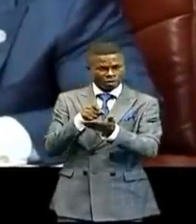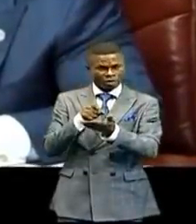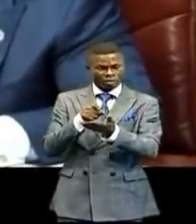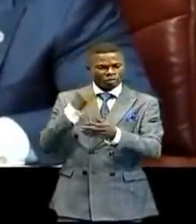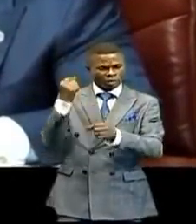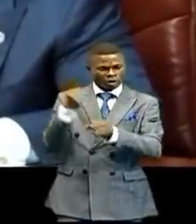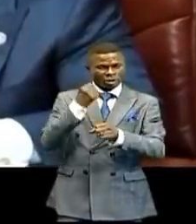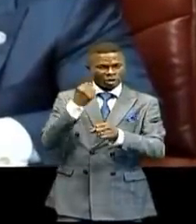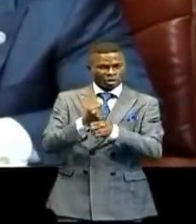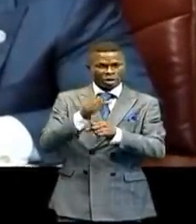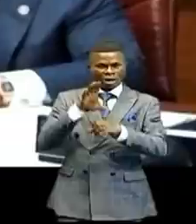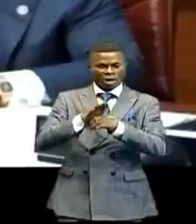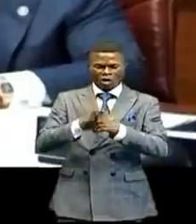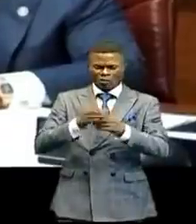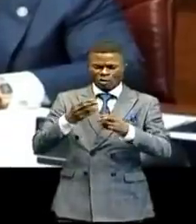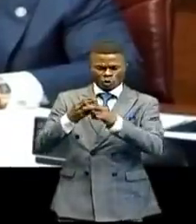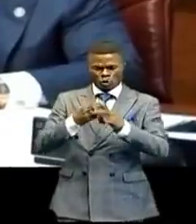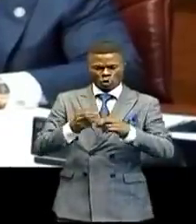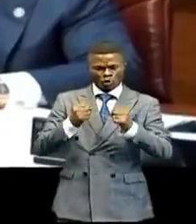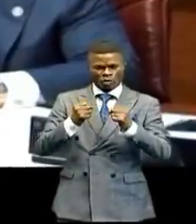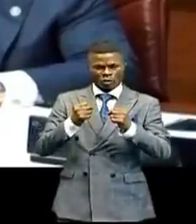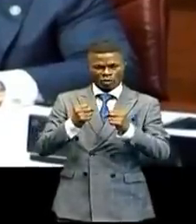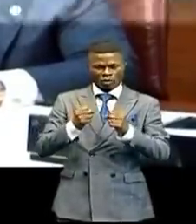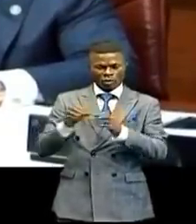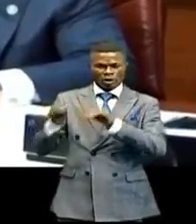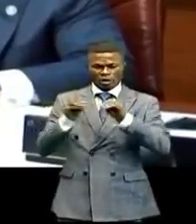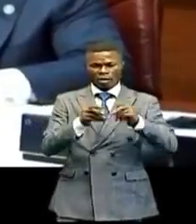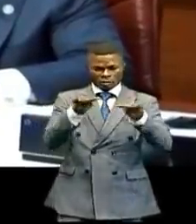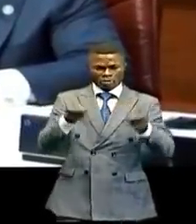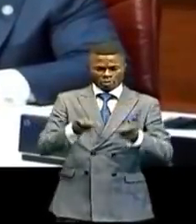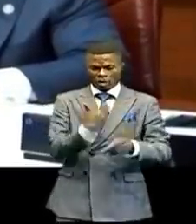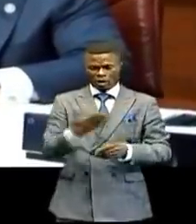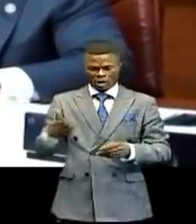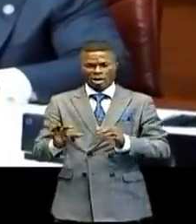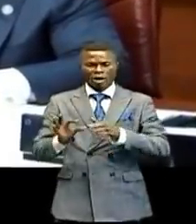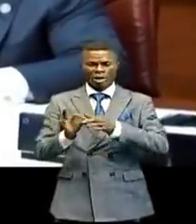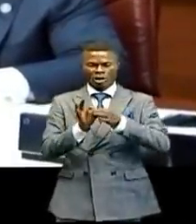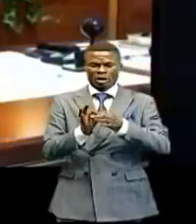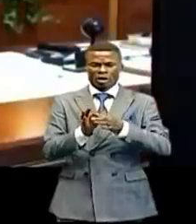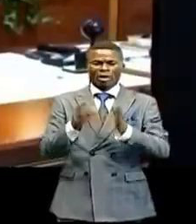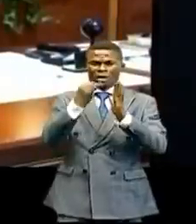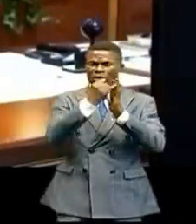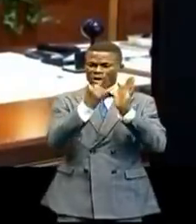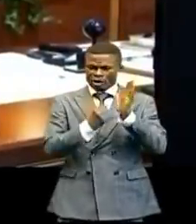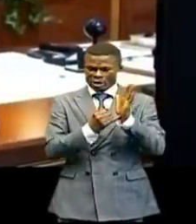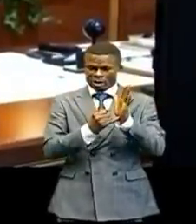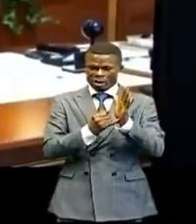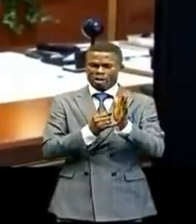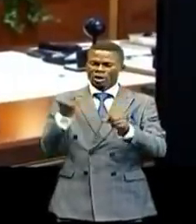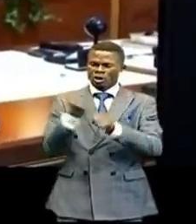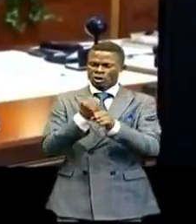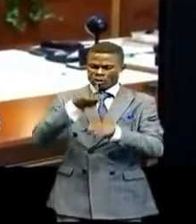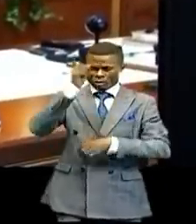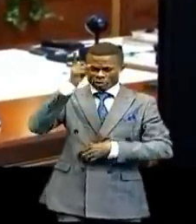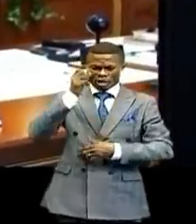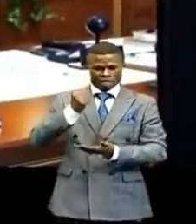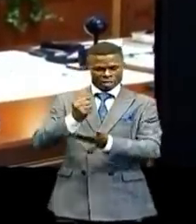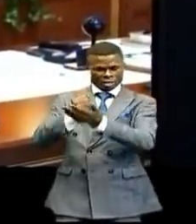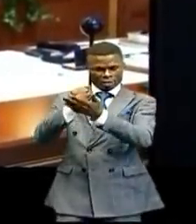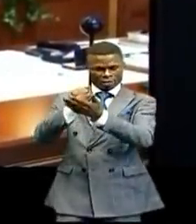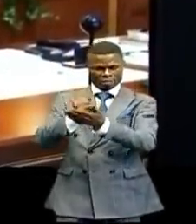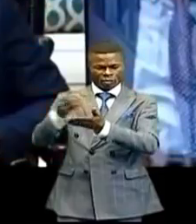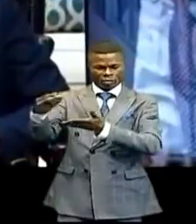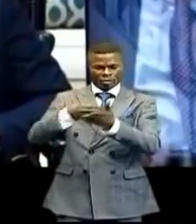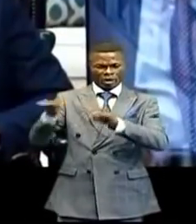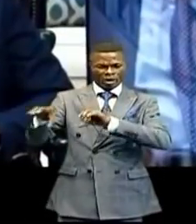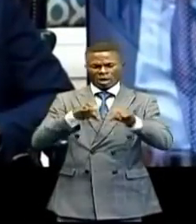à travailler avec diligence sur la mise en place d'un dispositif institutionnel idoine de pilotage permettant d'amorcer